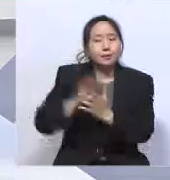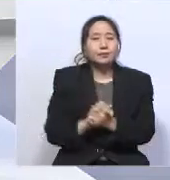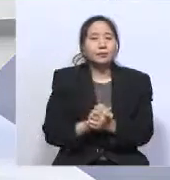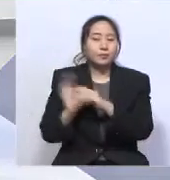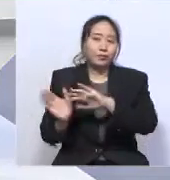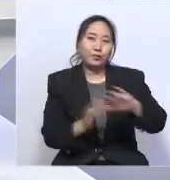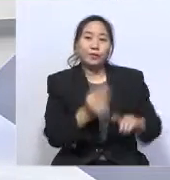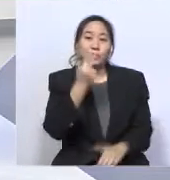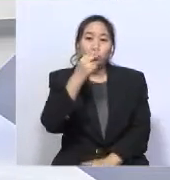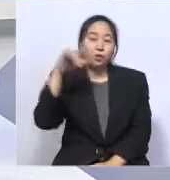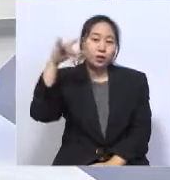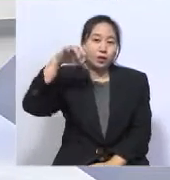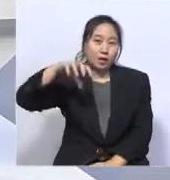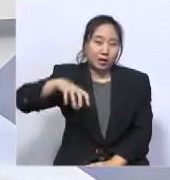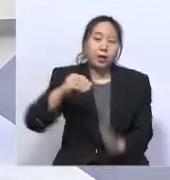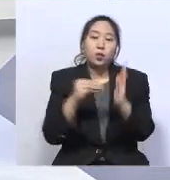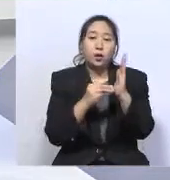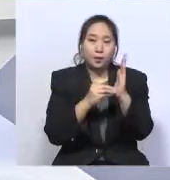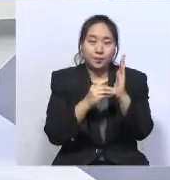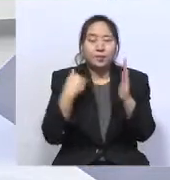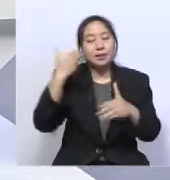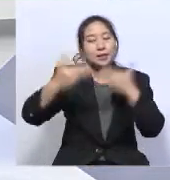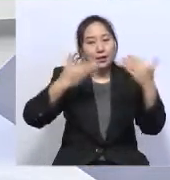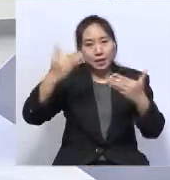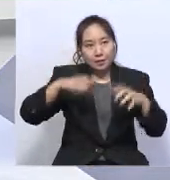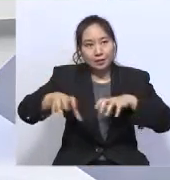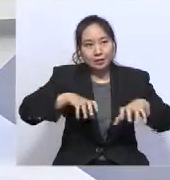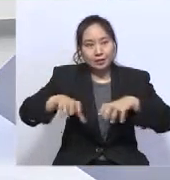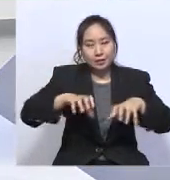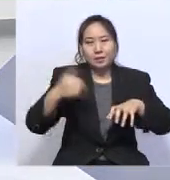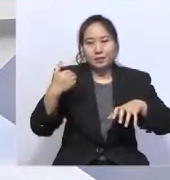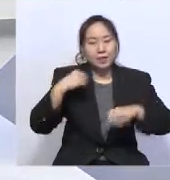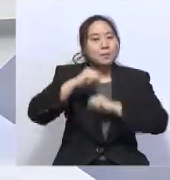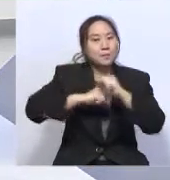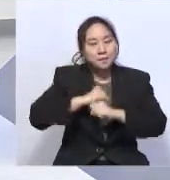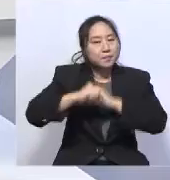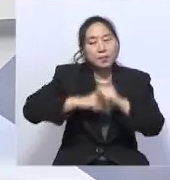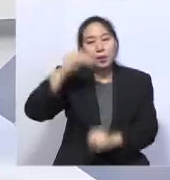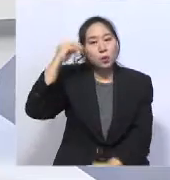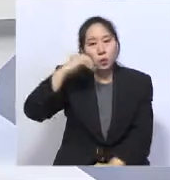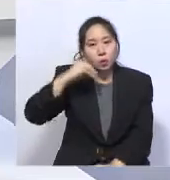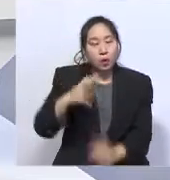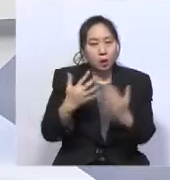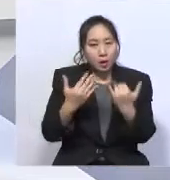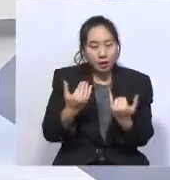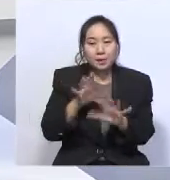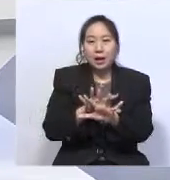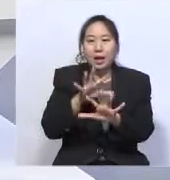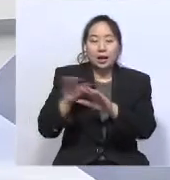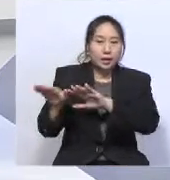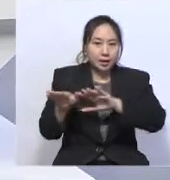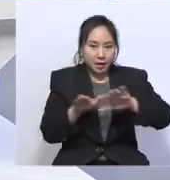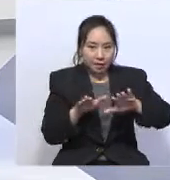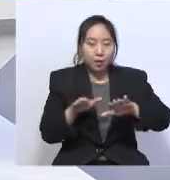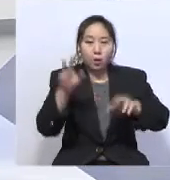ไปดูบรรยากาศที่ท่าอากาศยานดอนเมืองกันบ้างนะคะก็มีการจัดกิจกรรมขึ้นมาเช่นเดียวกันในทุกๆปีนะคะครั้งนี้เนี่ยเป็นการปล่อยแถวเตรียมความพ